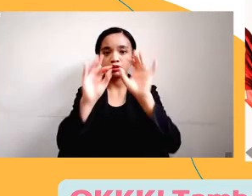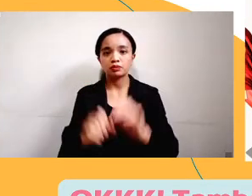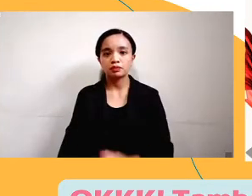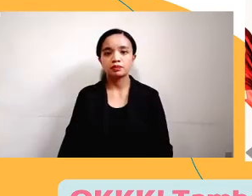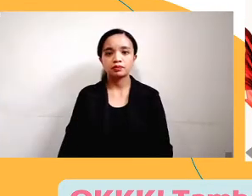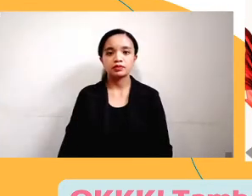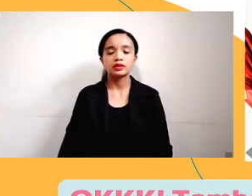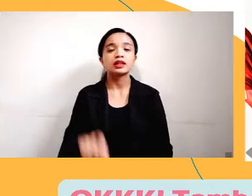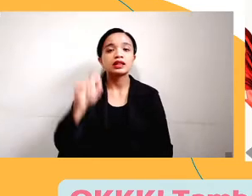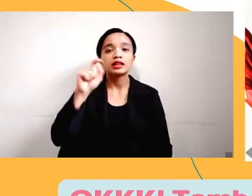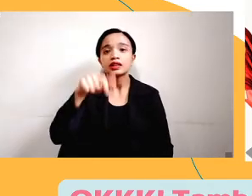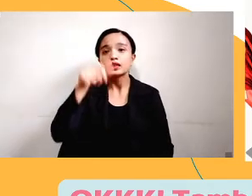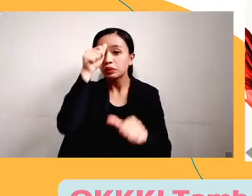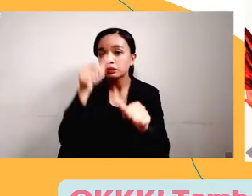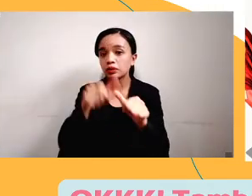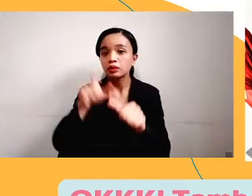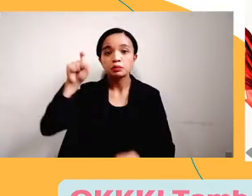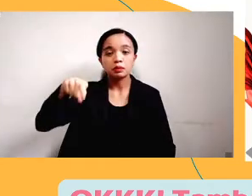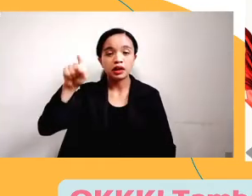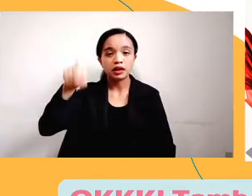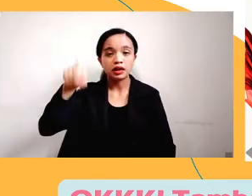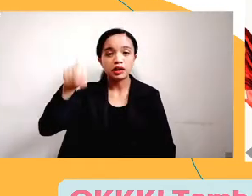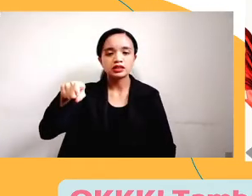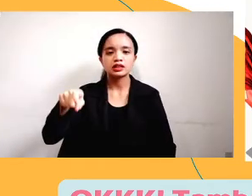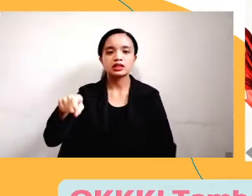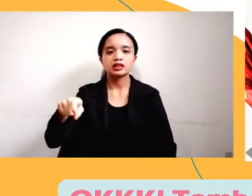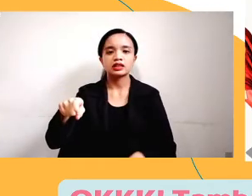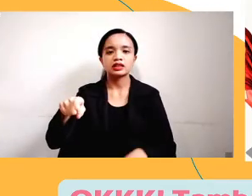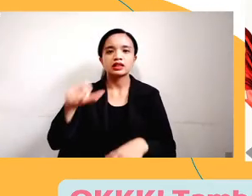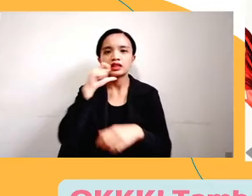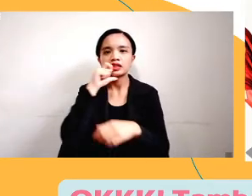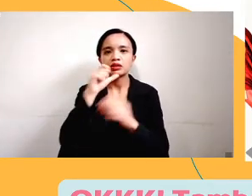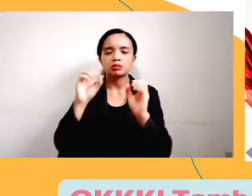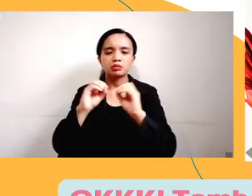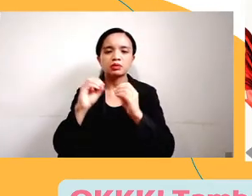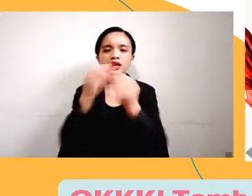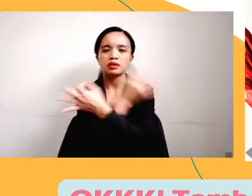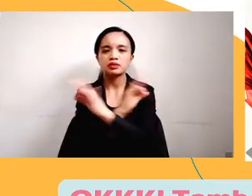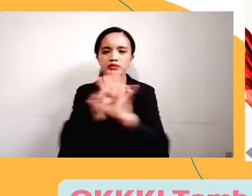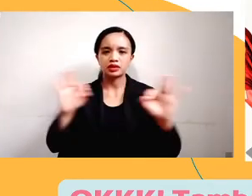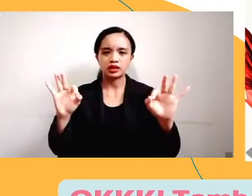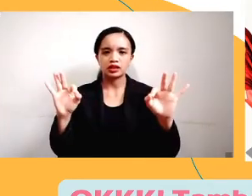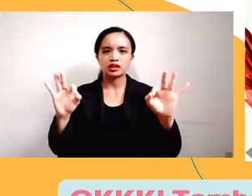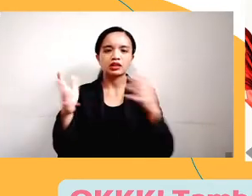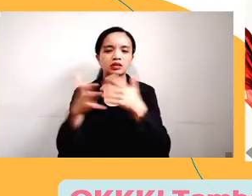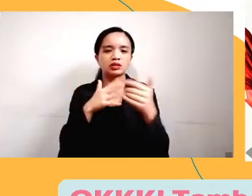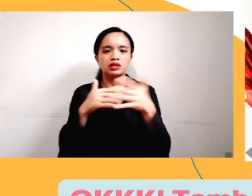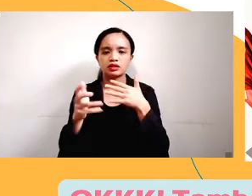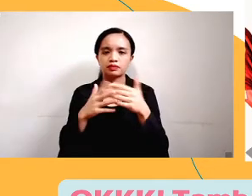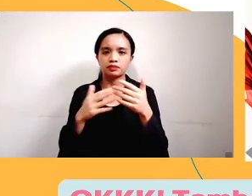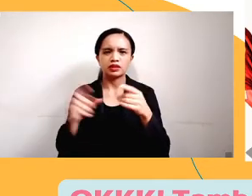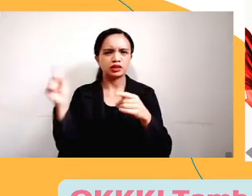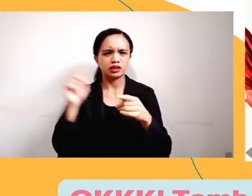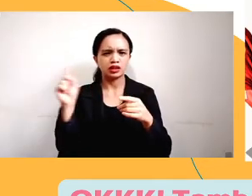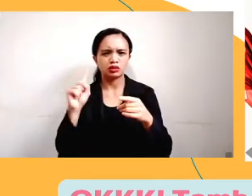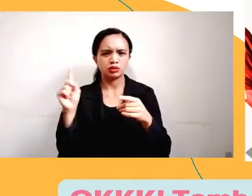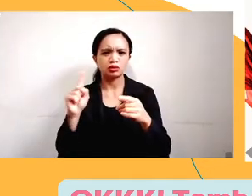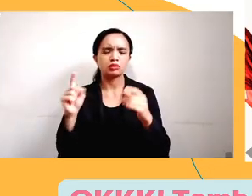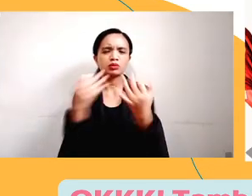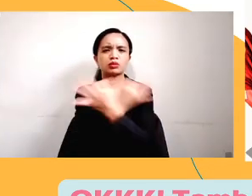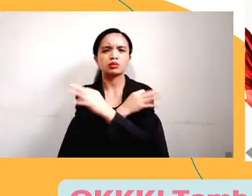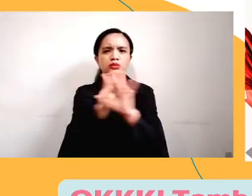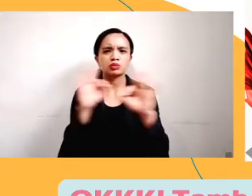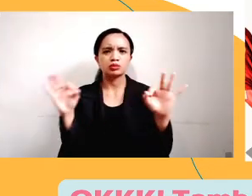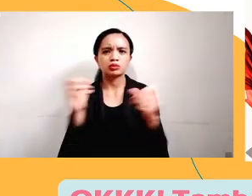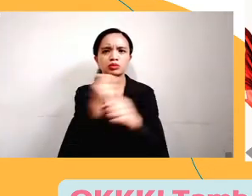tandaan natin na kailangan makawala tayo sa panggagapos o sa ating mga kulungan. Ano ba 'tong mga kulungan na 'to? Andiyan